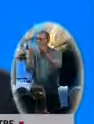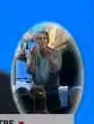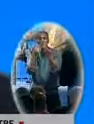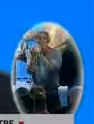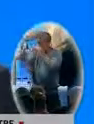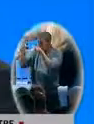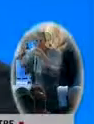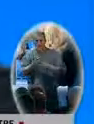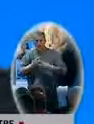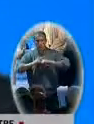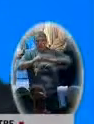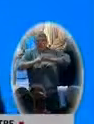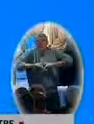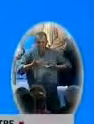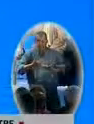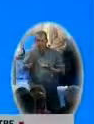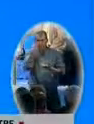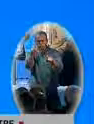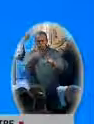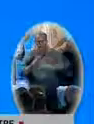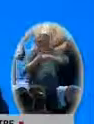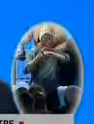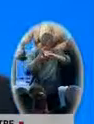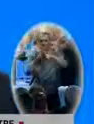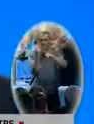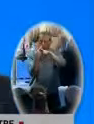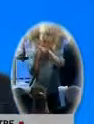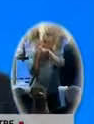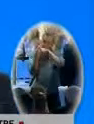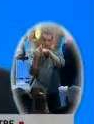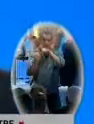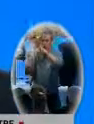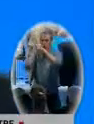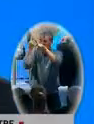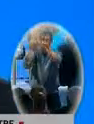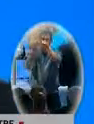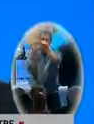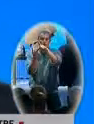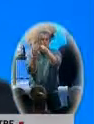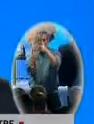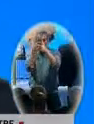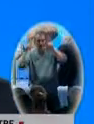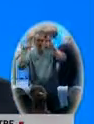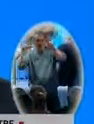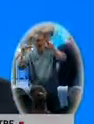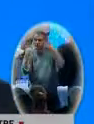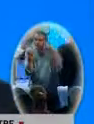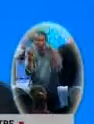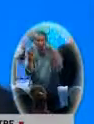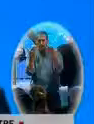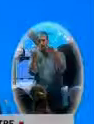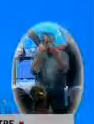nous ne le faisons pas, qui le fera en France? Mais ce que nous revendiquons, c'est une liberté